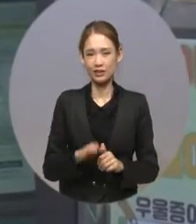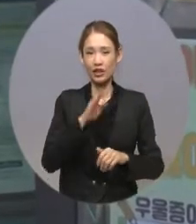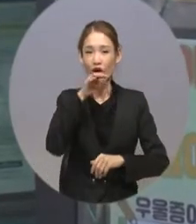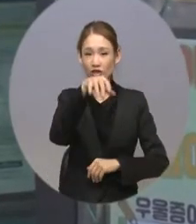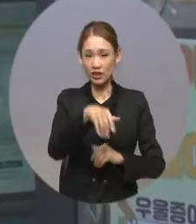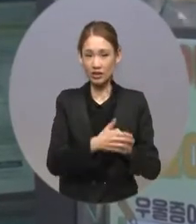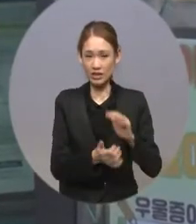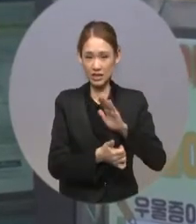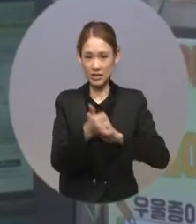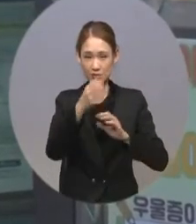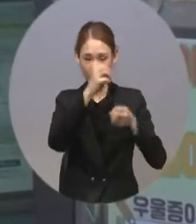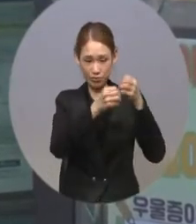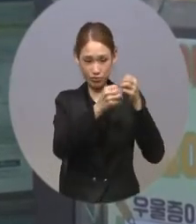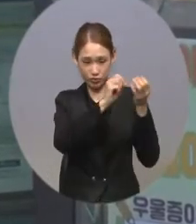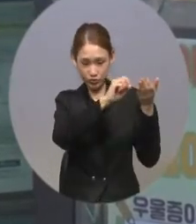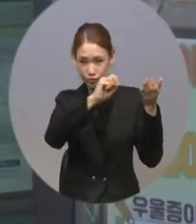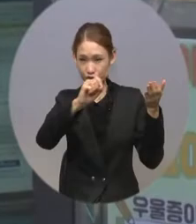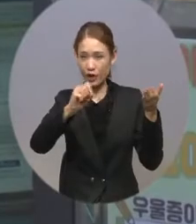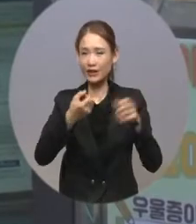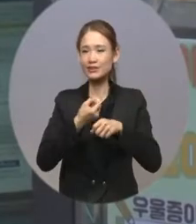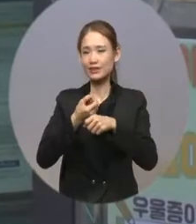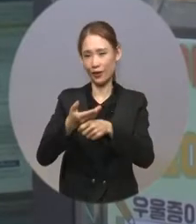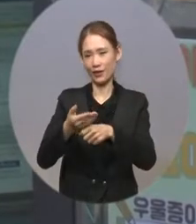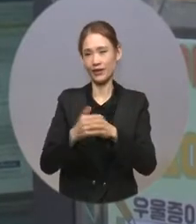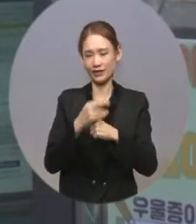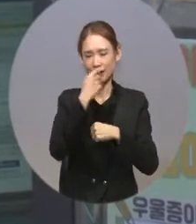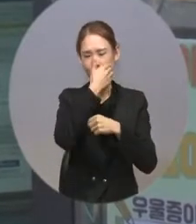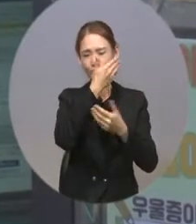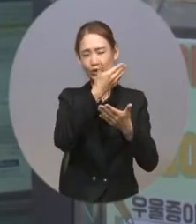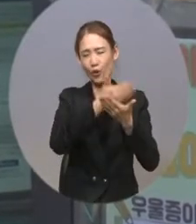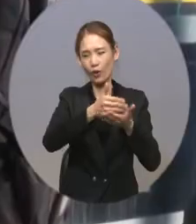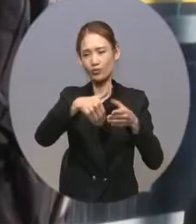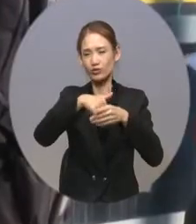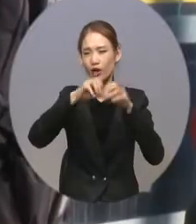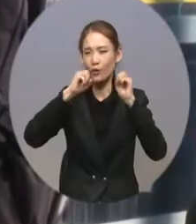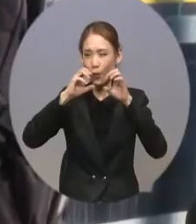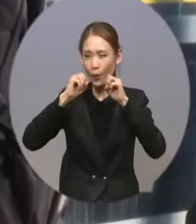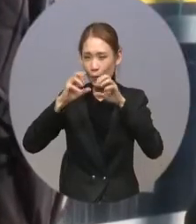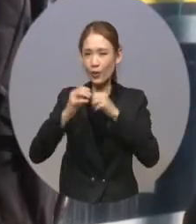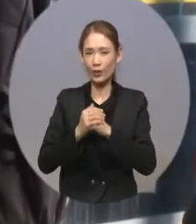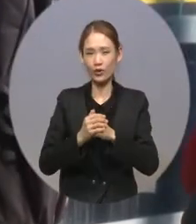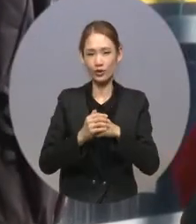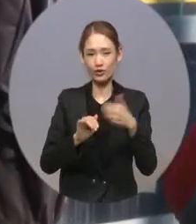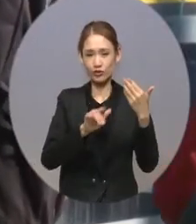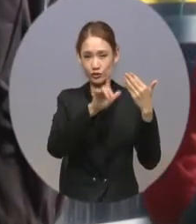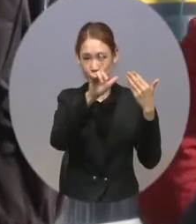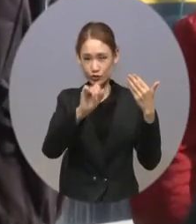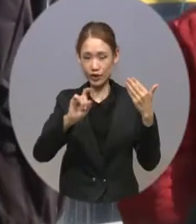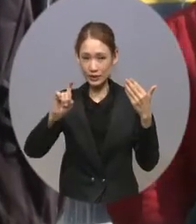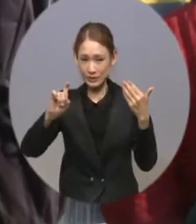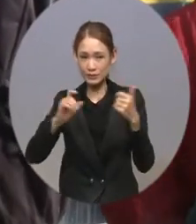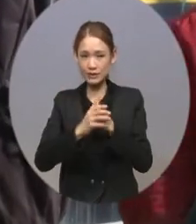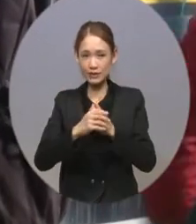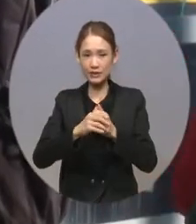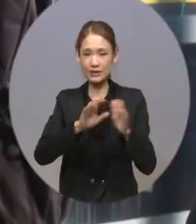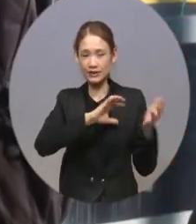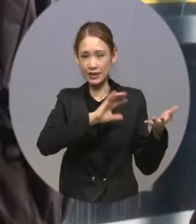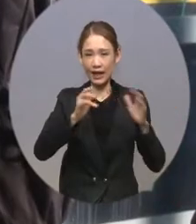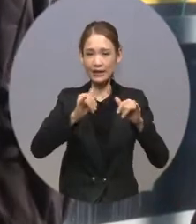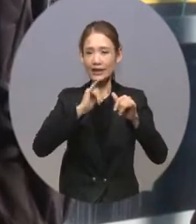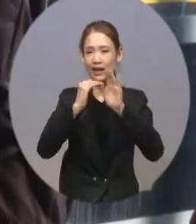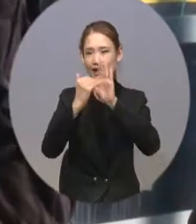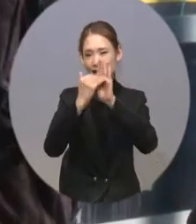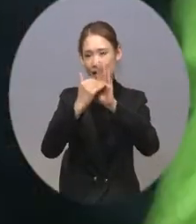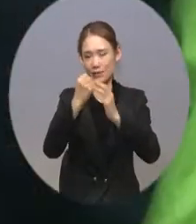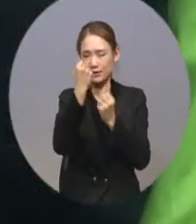현장에서는 희망의 문구 카드를 전달하여 생명 존중 문화를 홍보하고 매년 9월 10일에 있는 세계 자살 예방의 날에 대한